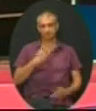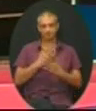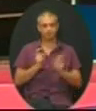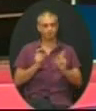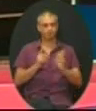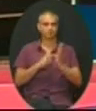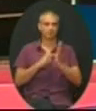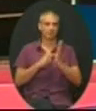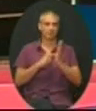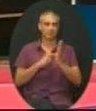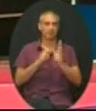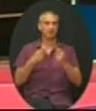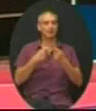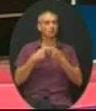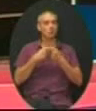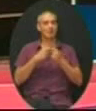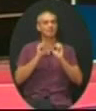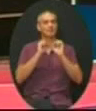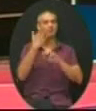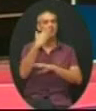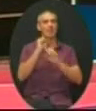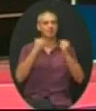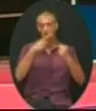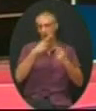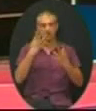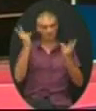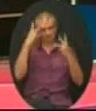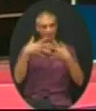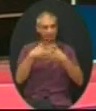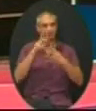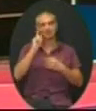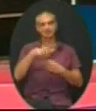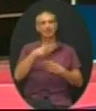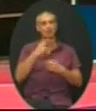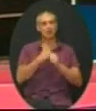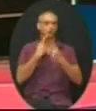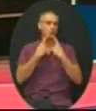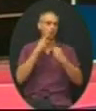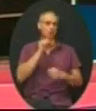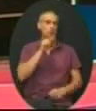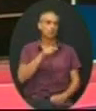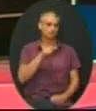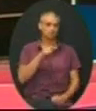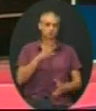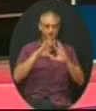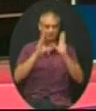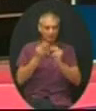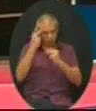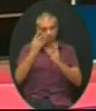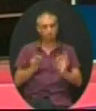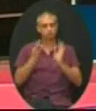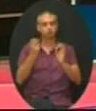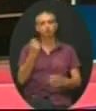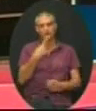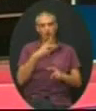בגלל פנייה של דגל התורה, לפי הסכם הקואליציוני, שצריכים לנהל דיון על העניין, והסיכום היה שזה ידחה